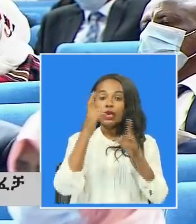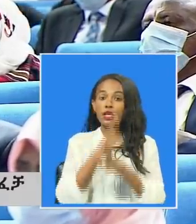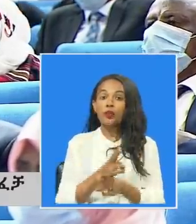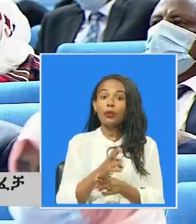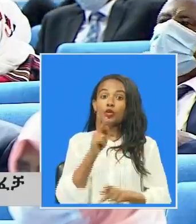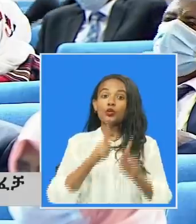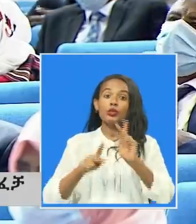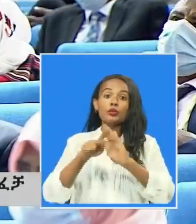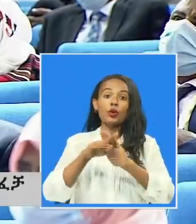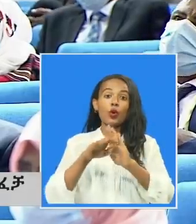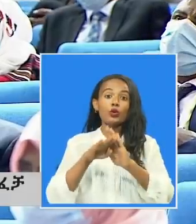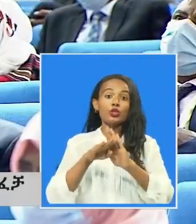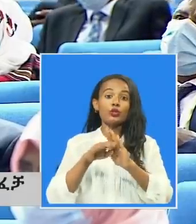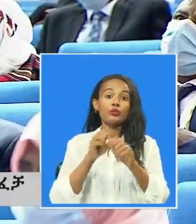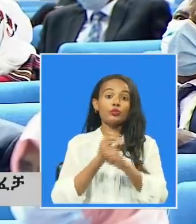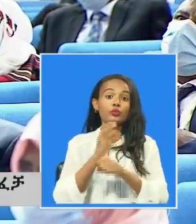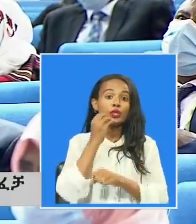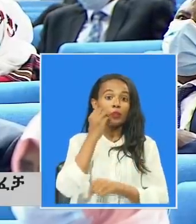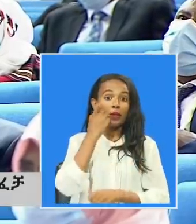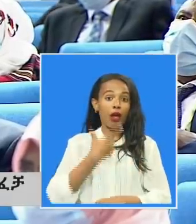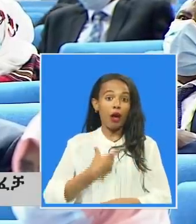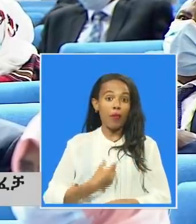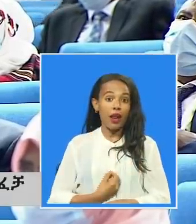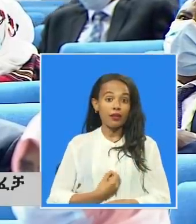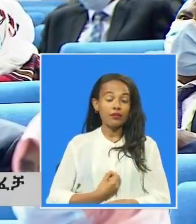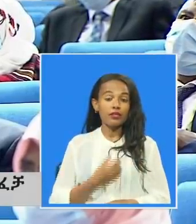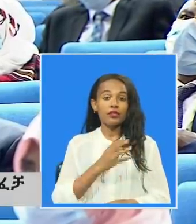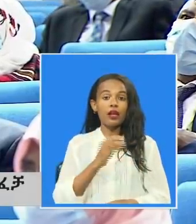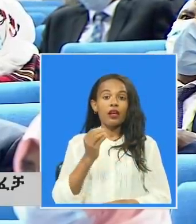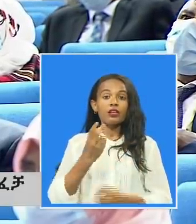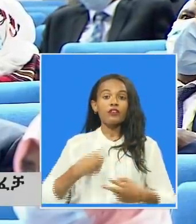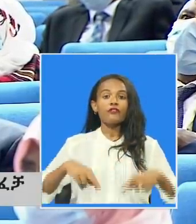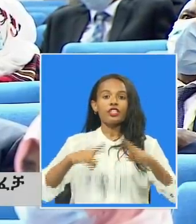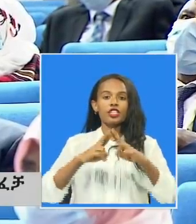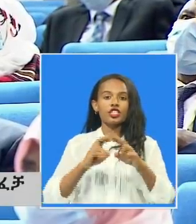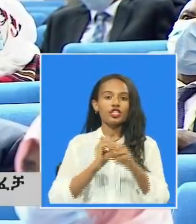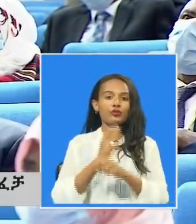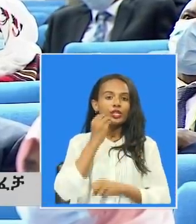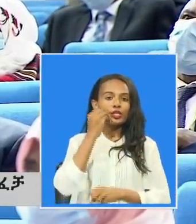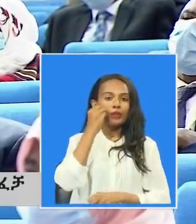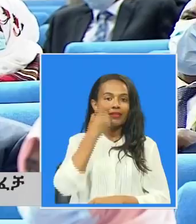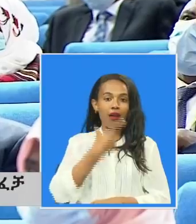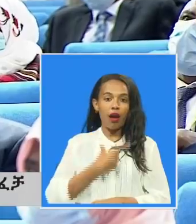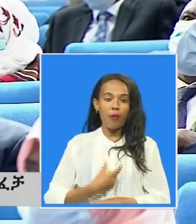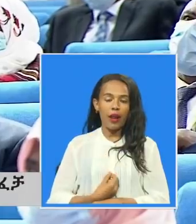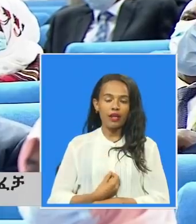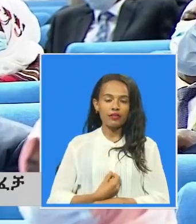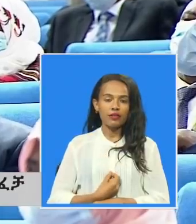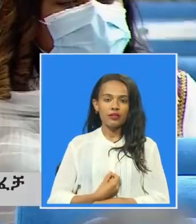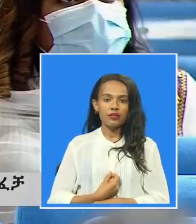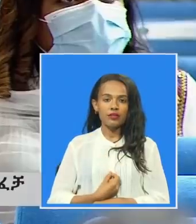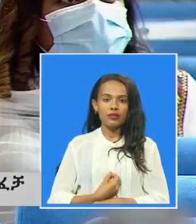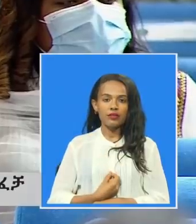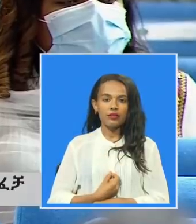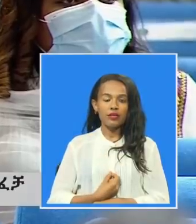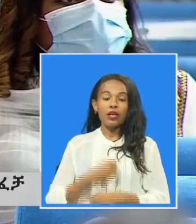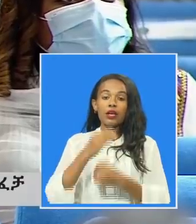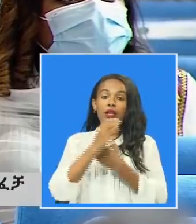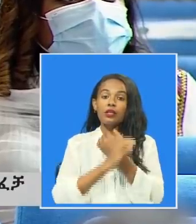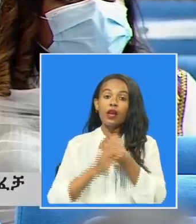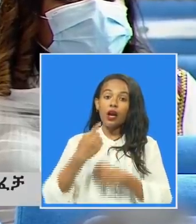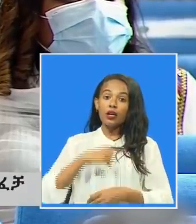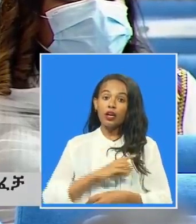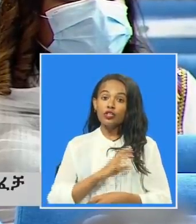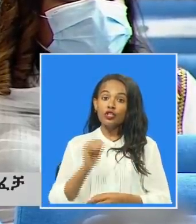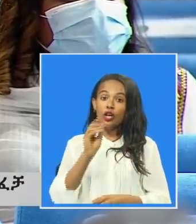የተከበራችሁ የህዝብ ተወካዮች ምክር ቤትና የፌዴሬሽን ምክር ቤት አባላት፣